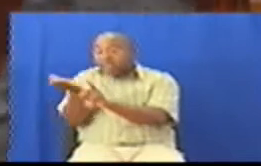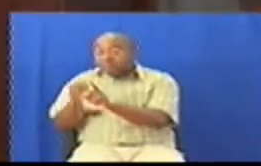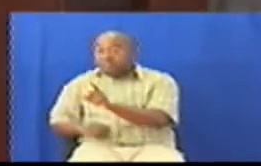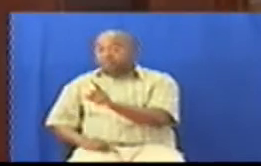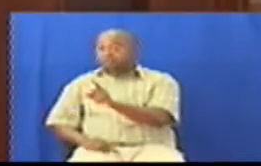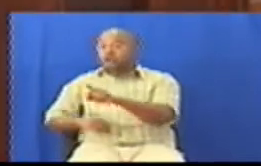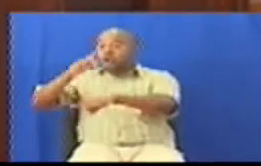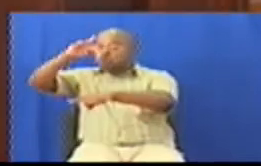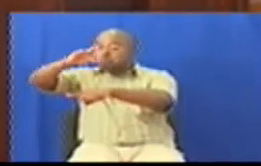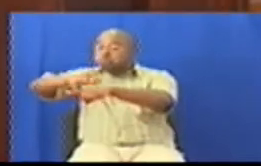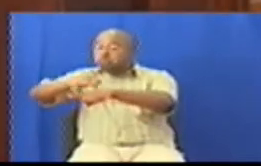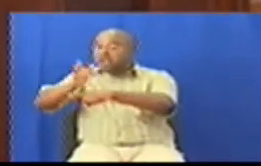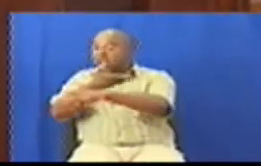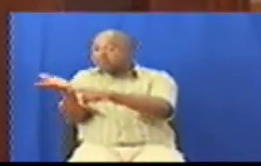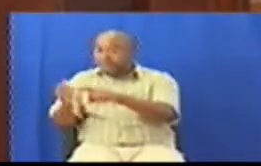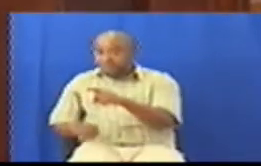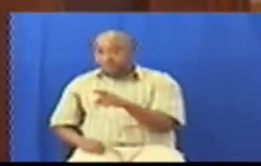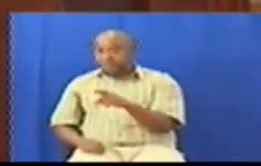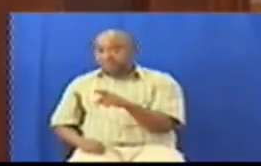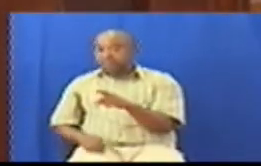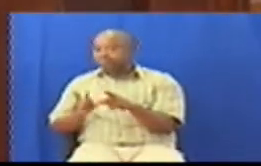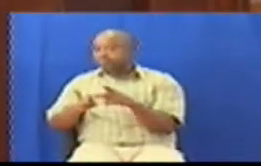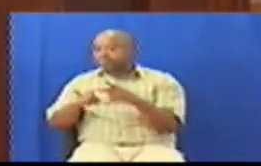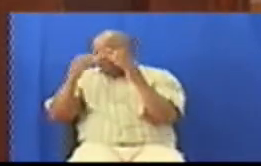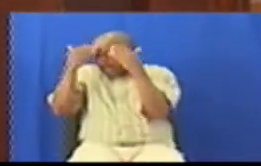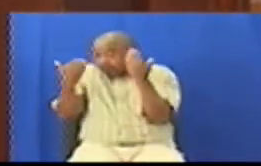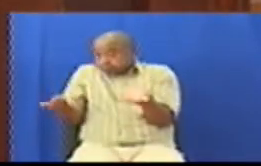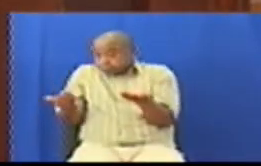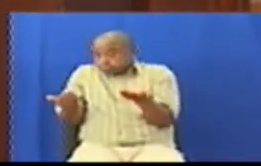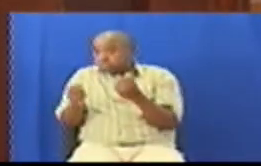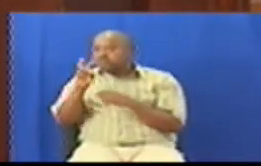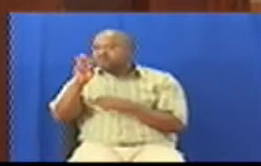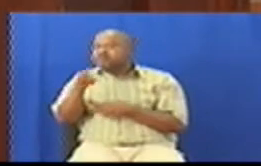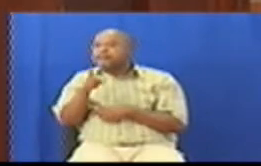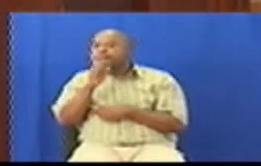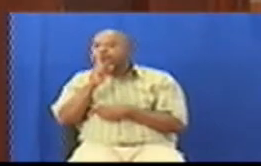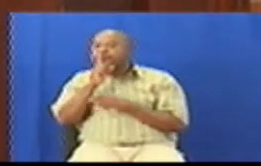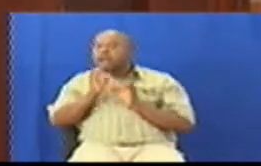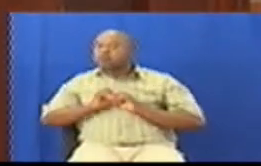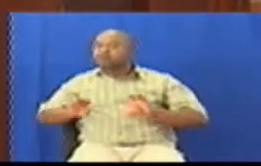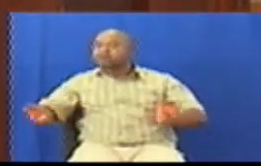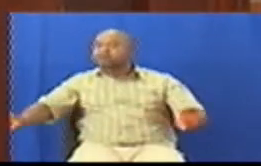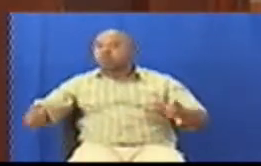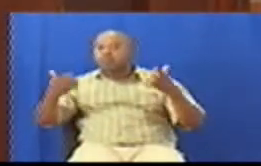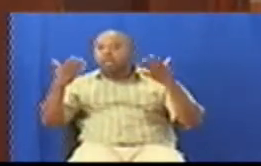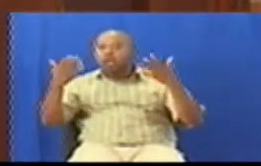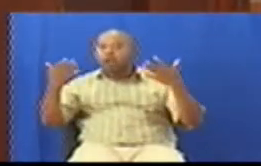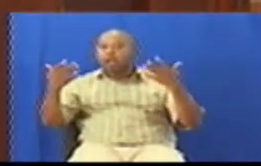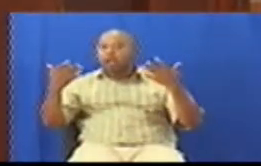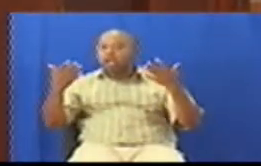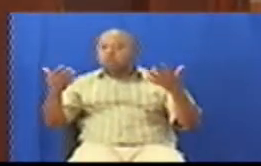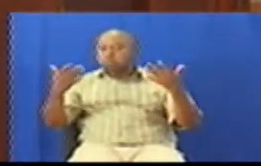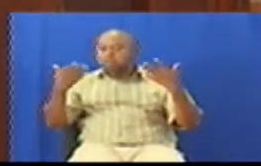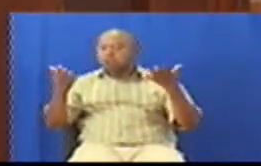hakishikiki na wala hakijulikani, kiko kimya, kinaambukizwa kwa mfumo wa hewa. Niombe